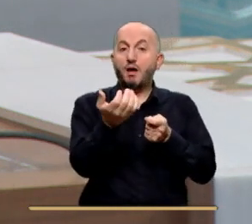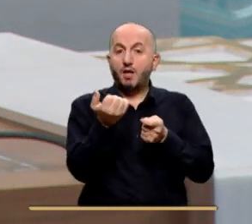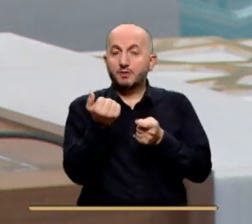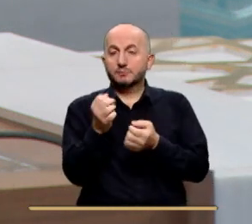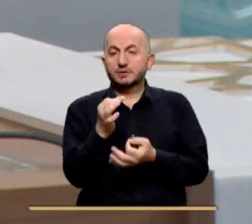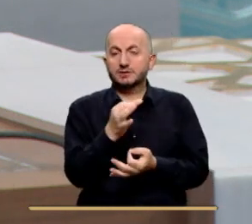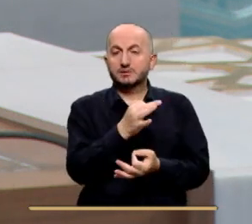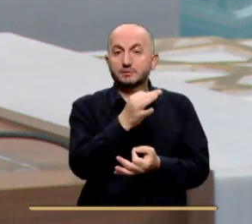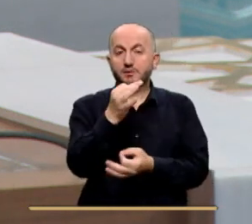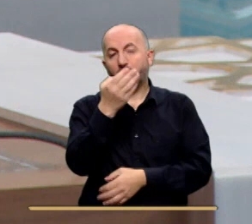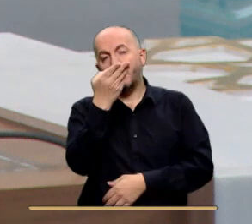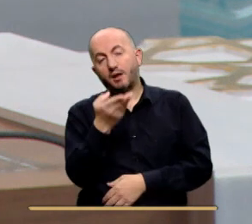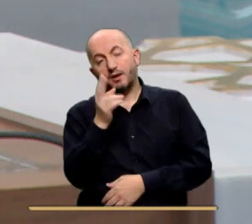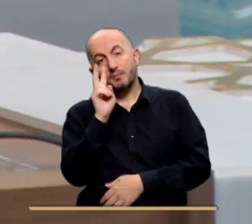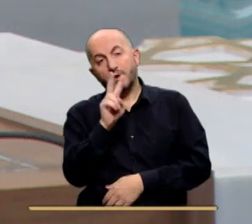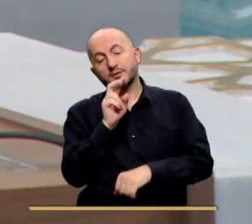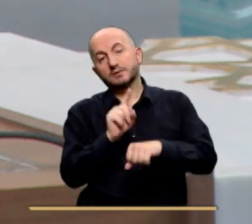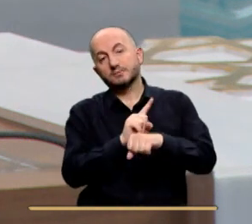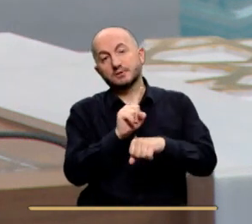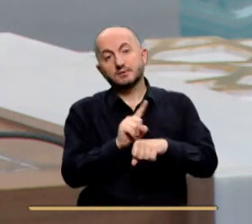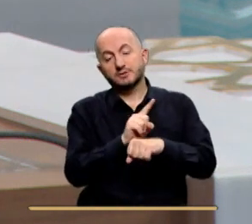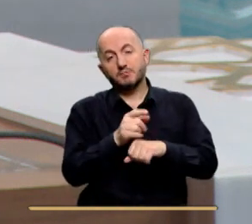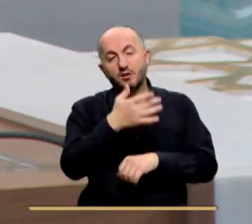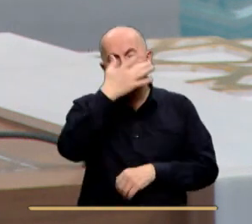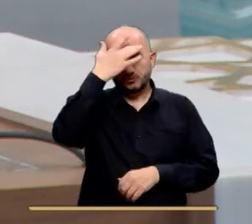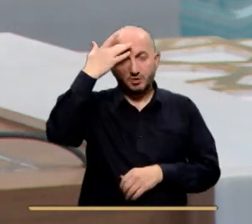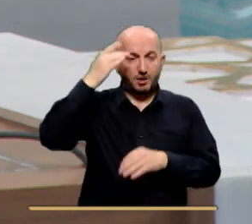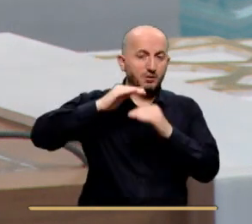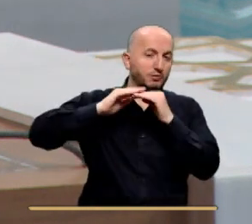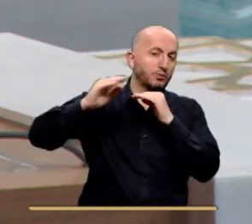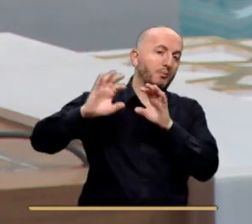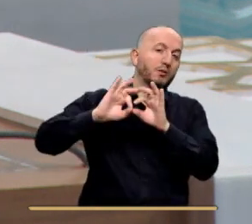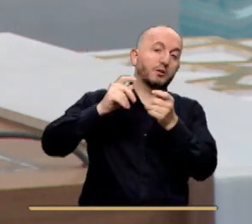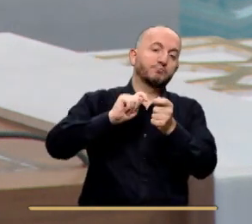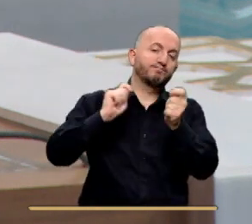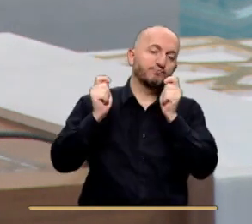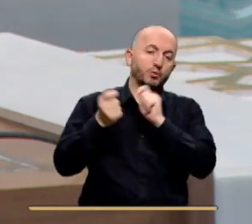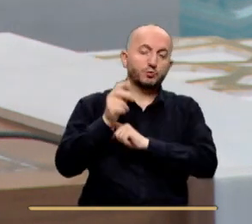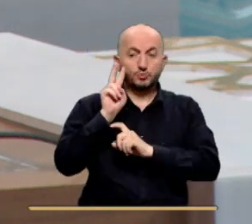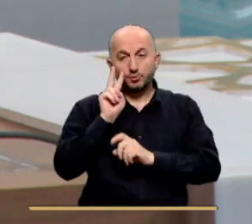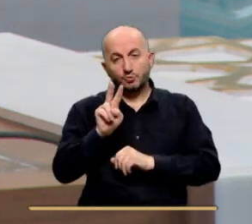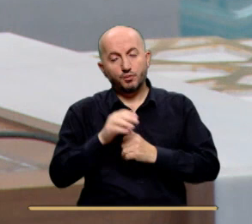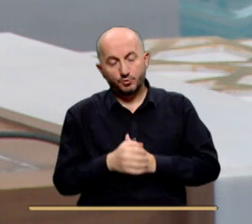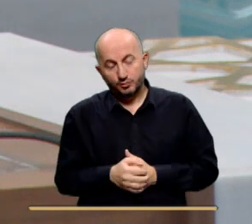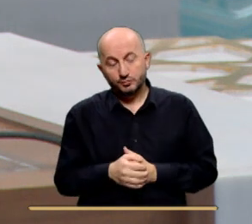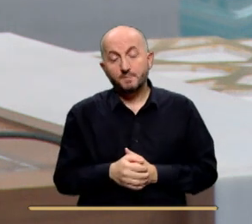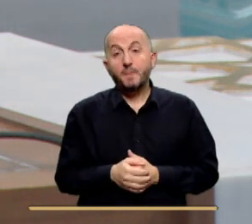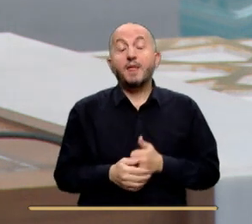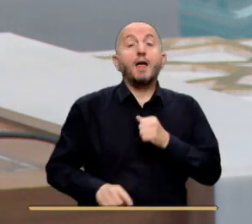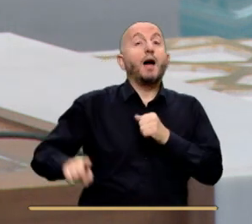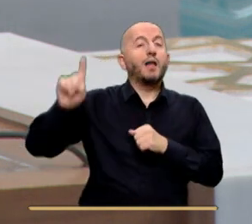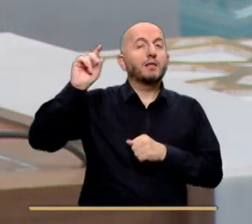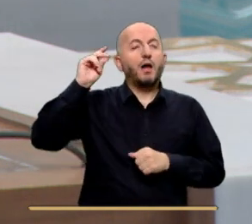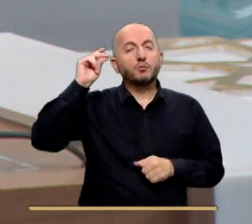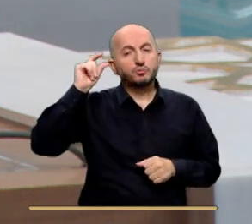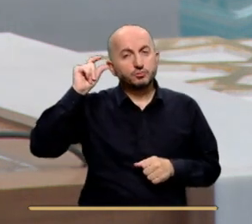insanların haline baktığımız zaman cahiliye toplumunun nasıl dönüştüğünü görüyoruz. Yani Allah'ı